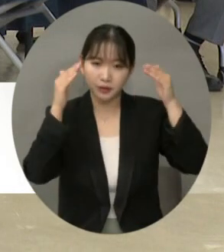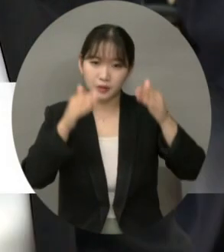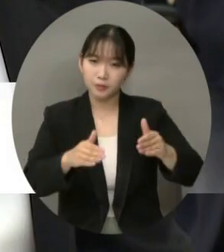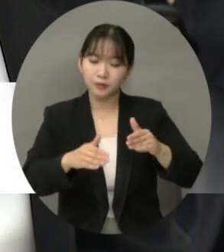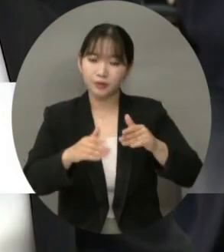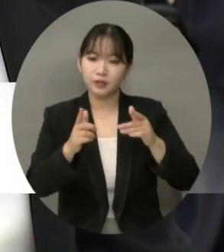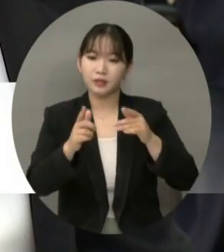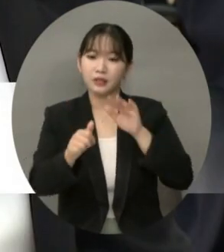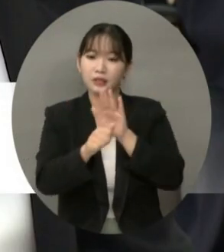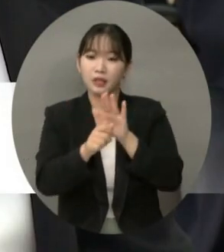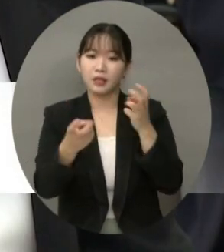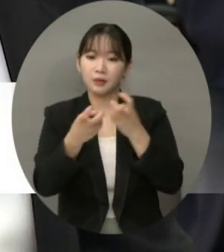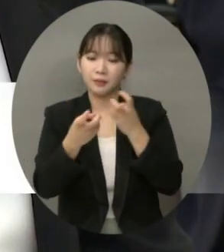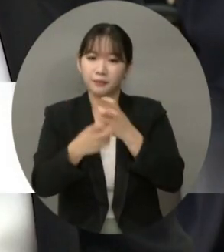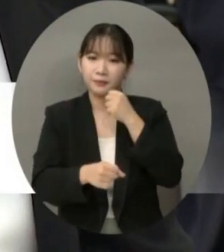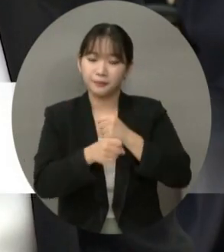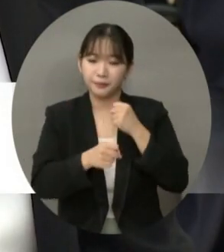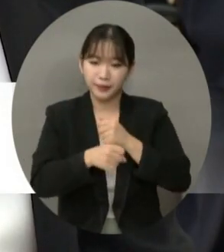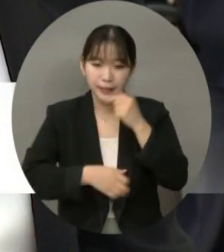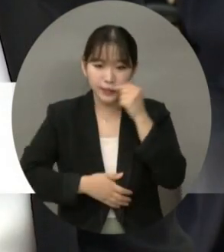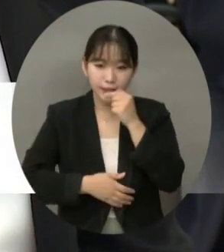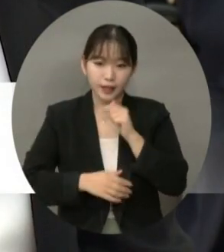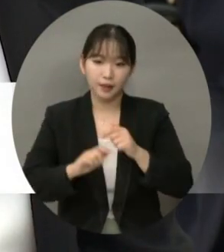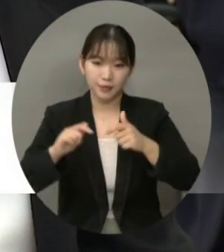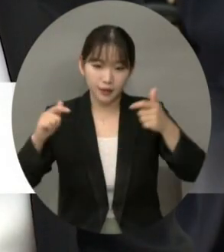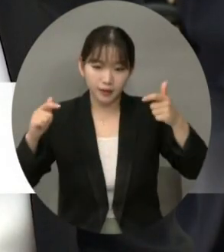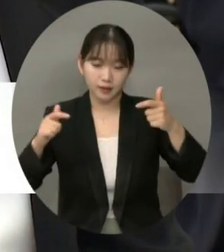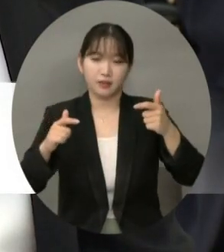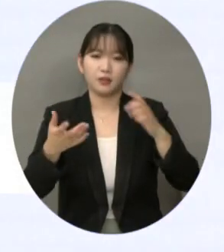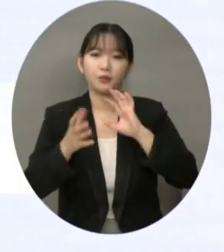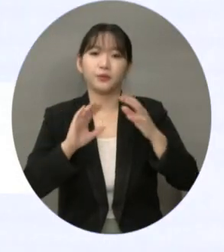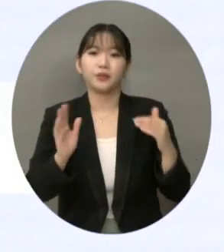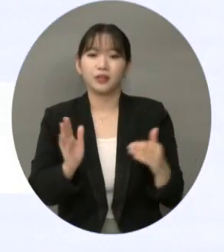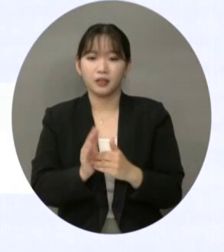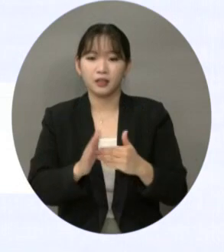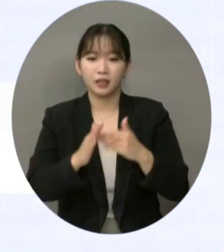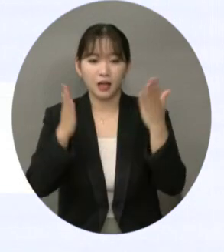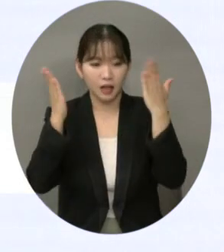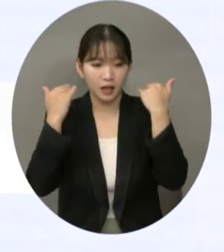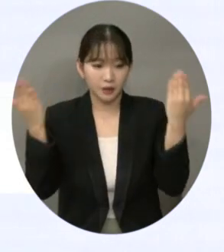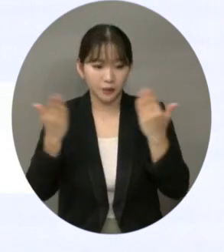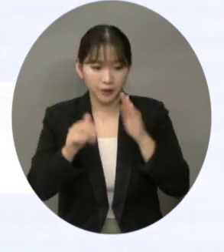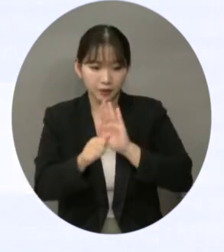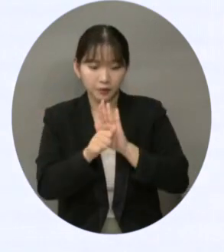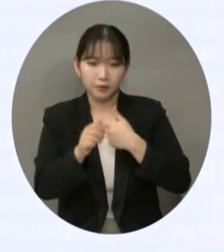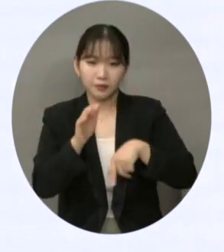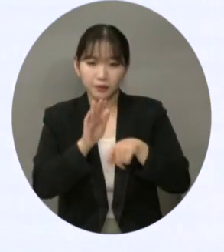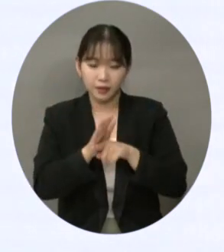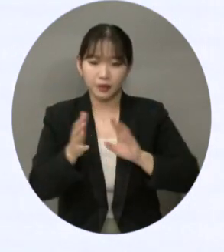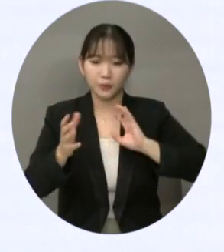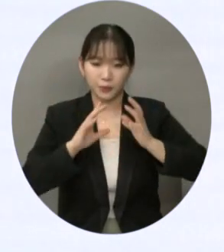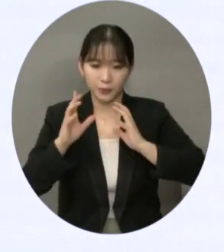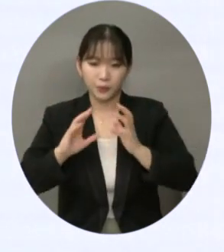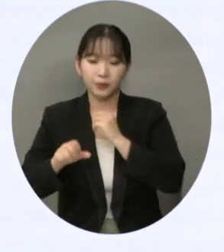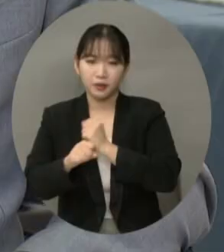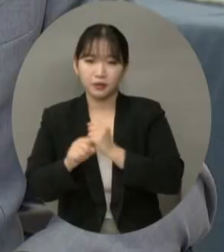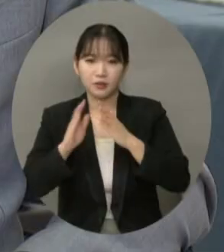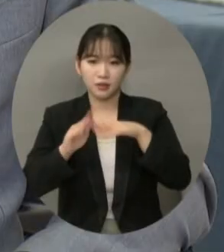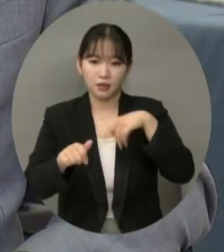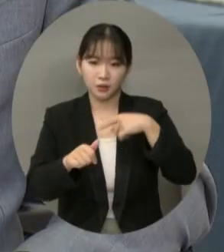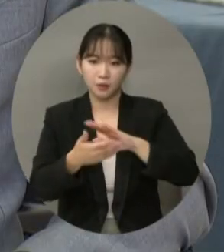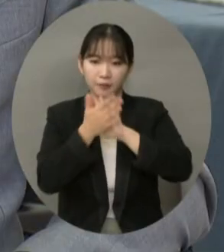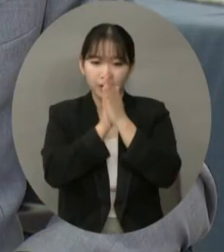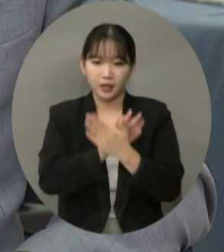현장 지원 강화 방안 등이 집중 논의됐으며 학교 행정 업무 최적화를 위한 분임 토론이 이어지는 등 전남교육